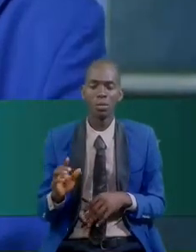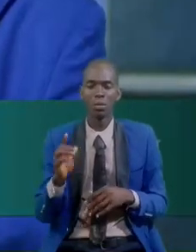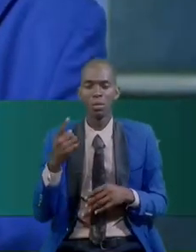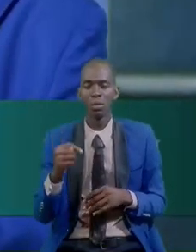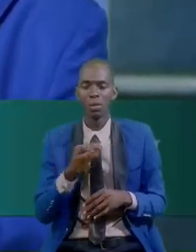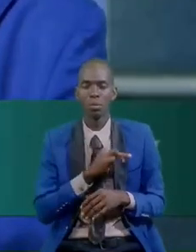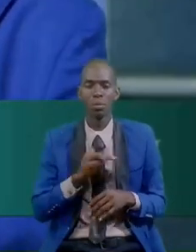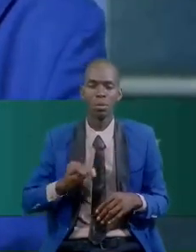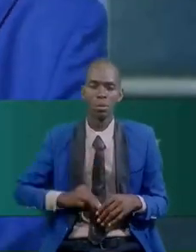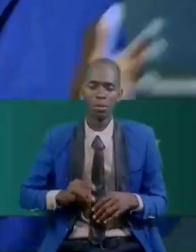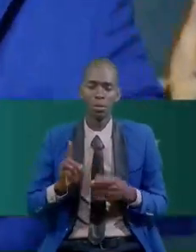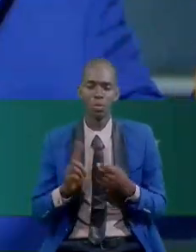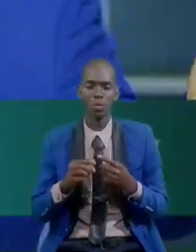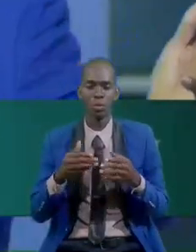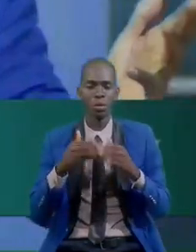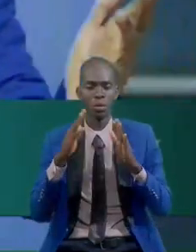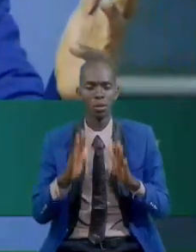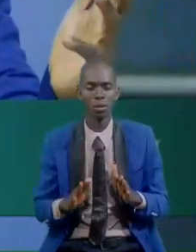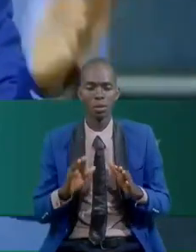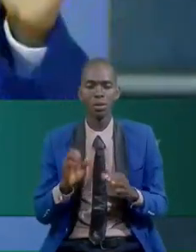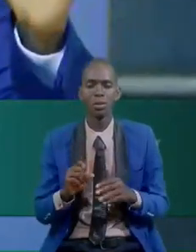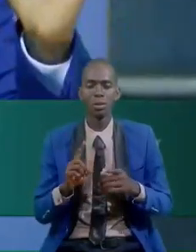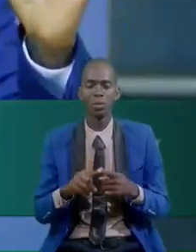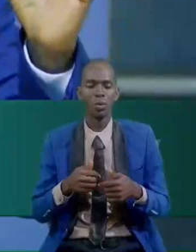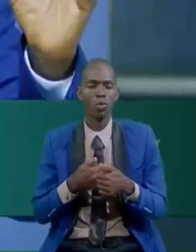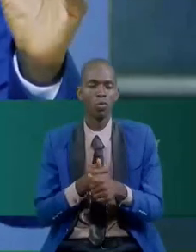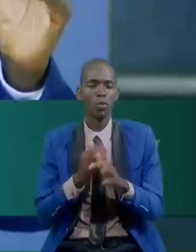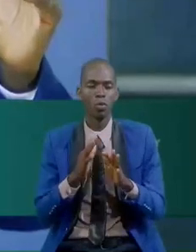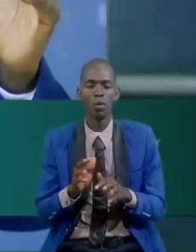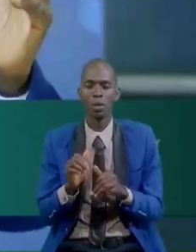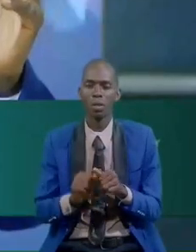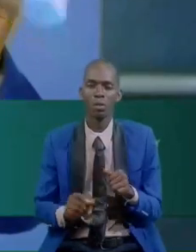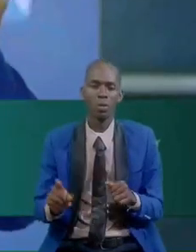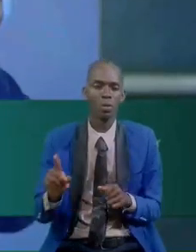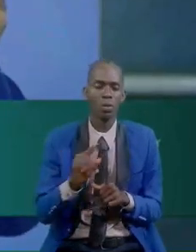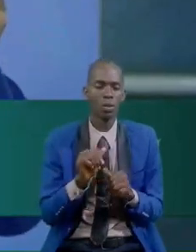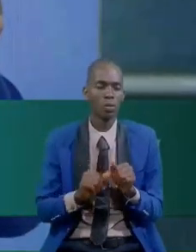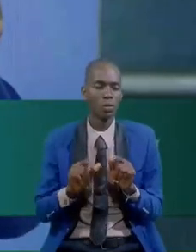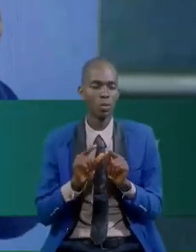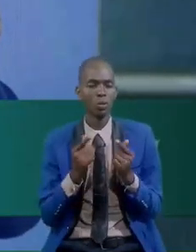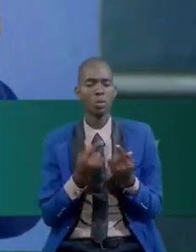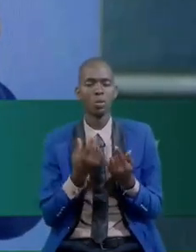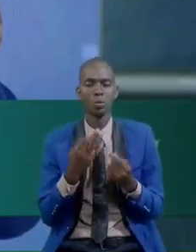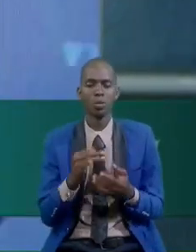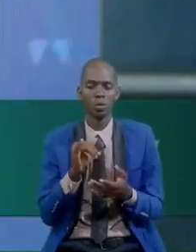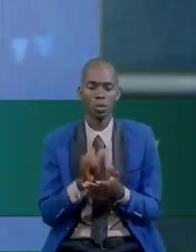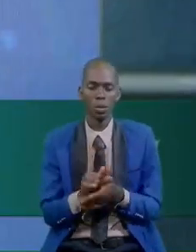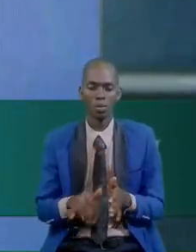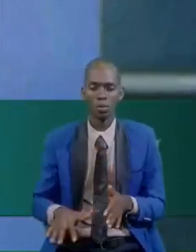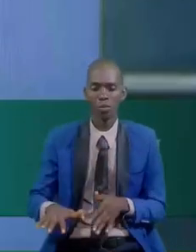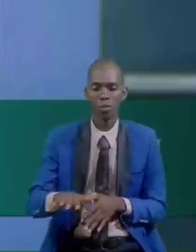dirigeants, aux suiveurs, que chacun, que chaque section de cette église